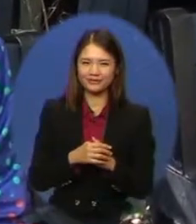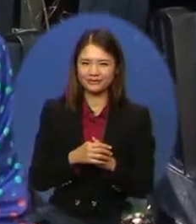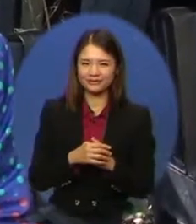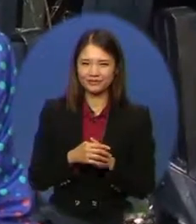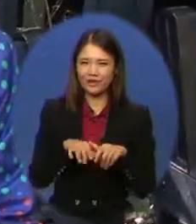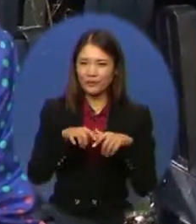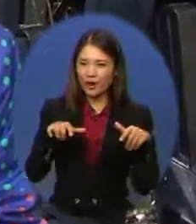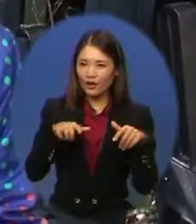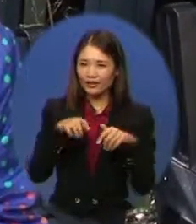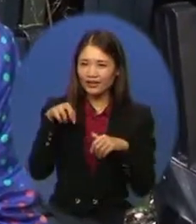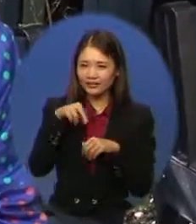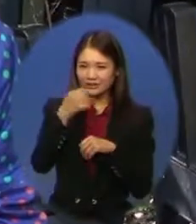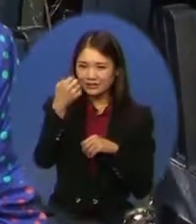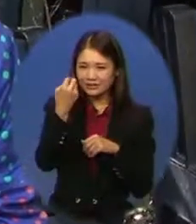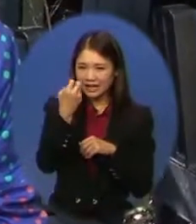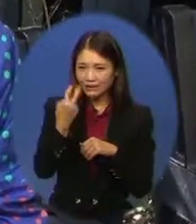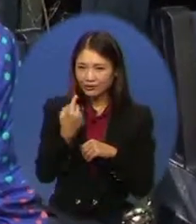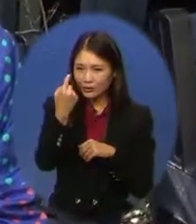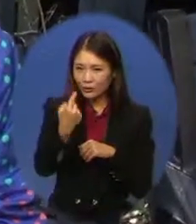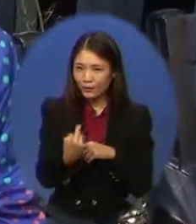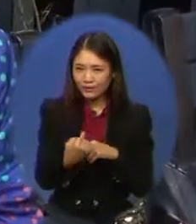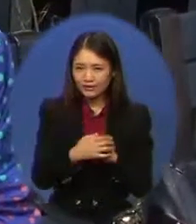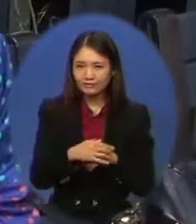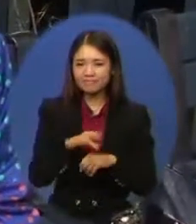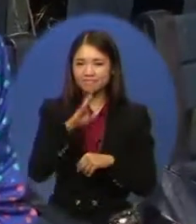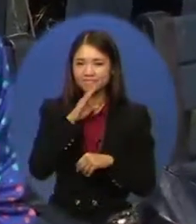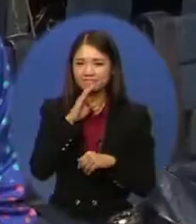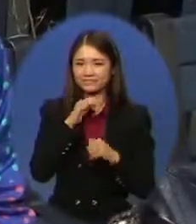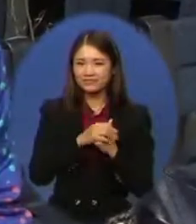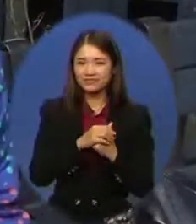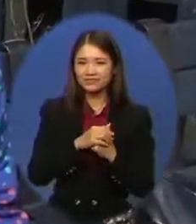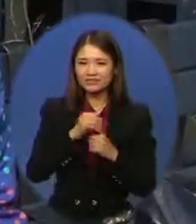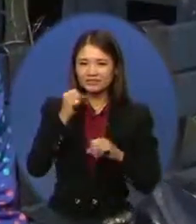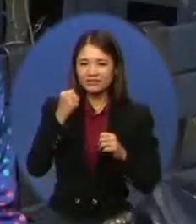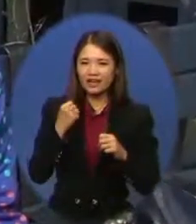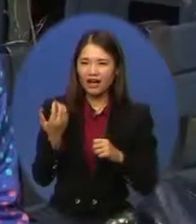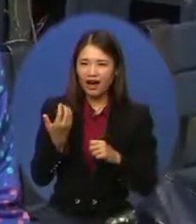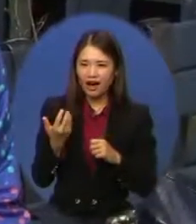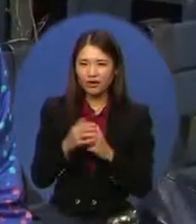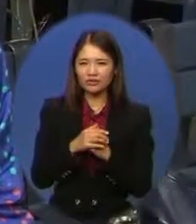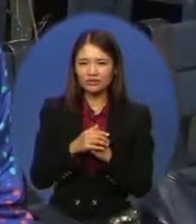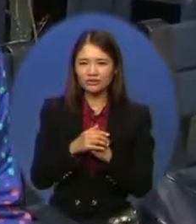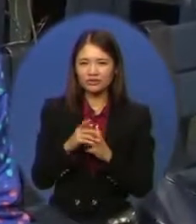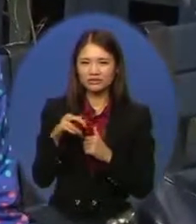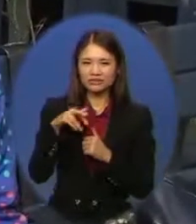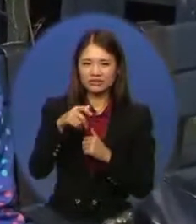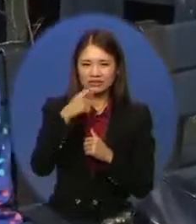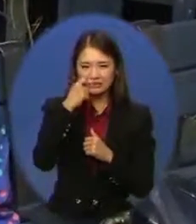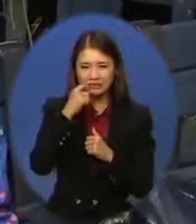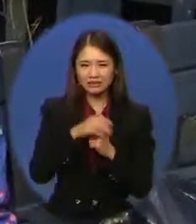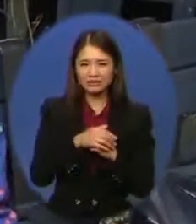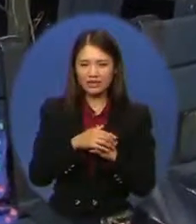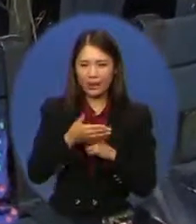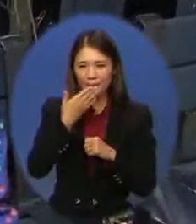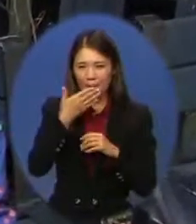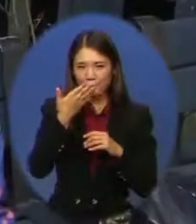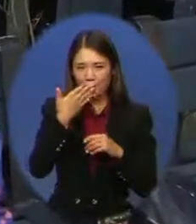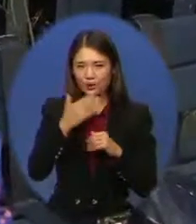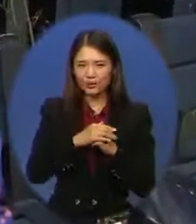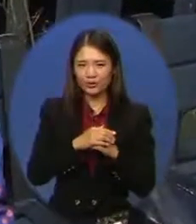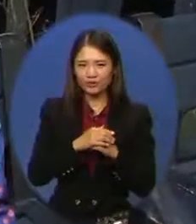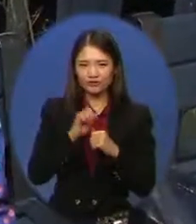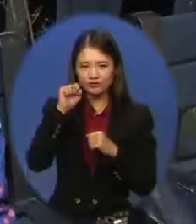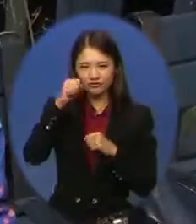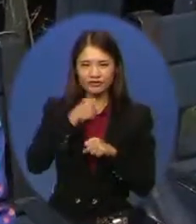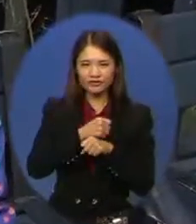평소에도 자주 이렇게 오실 거예요? 그렇지요, 와야지요. 그냥 그걸 다리 아프다고 먹고 나는 기억이 간다고 오는 거예요. 내가 안